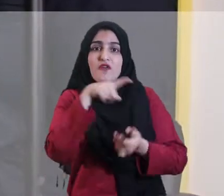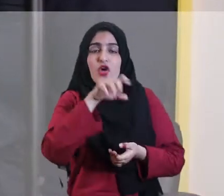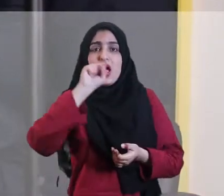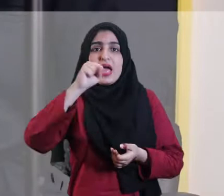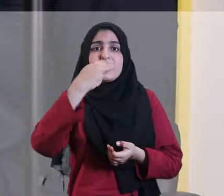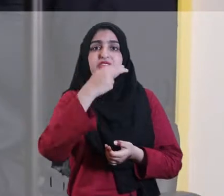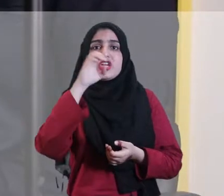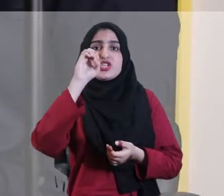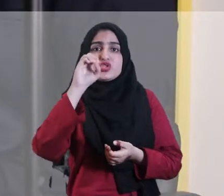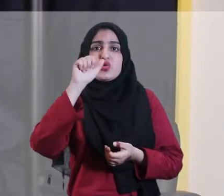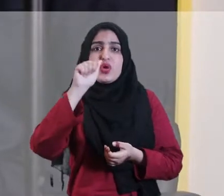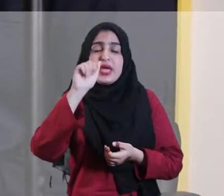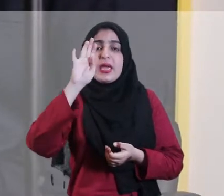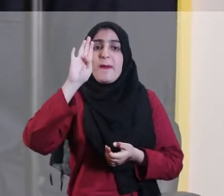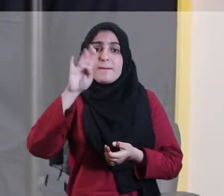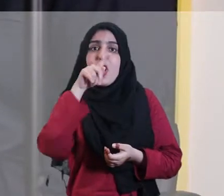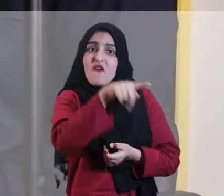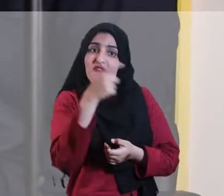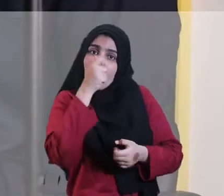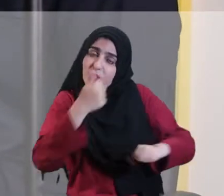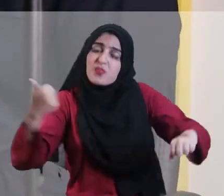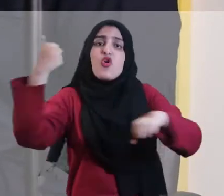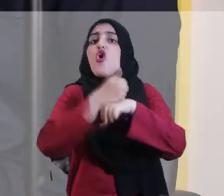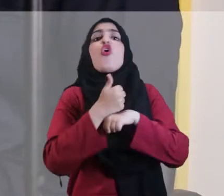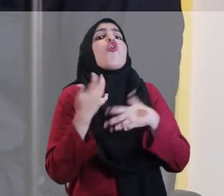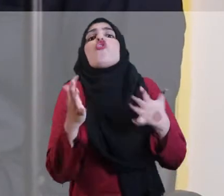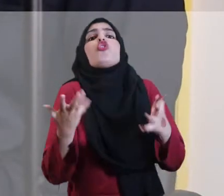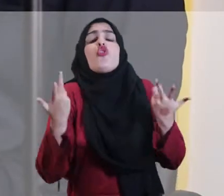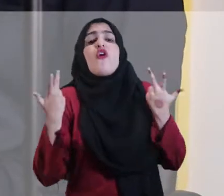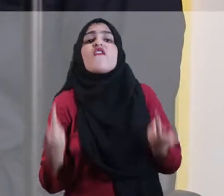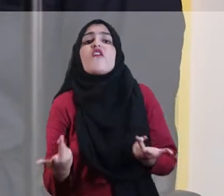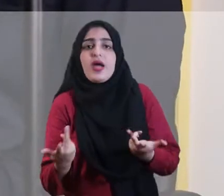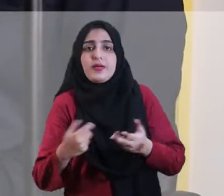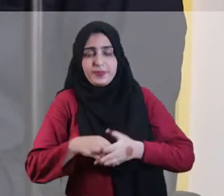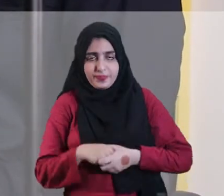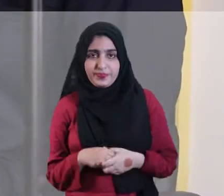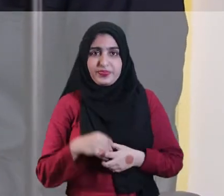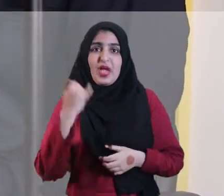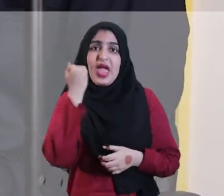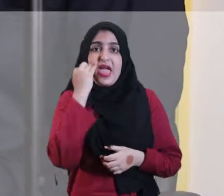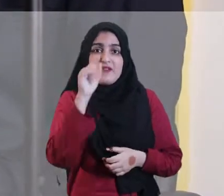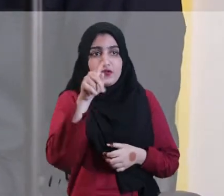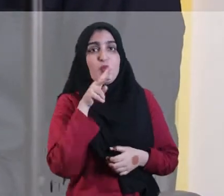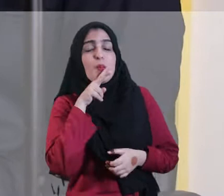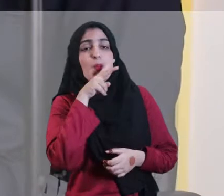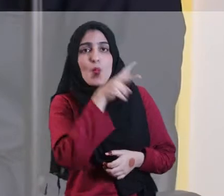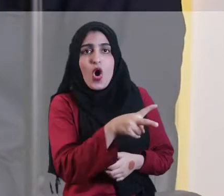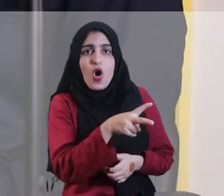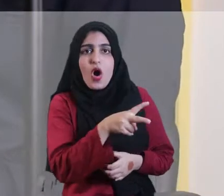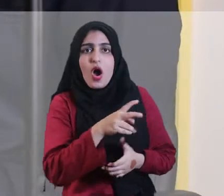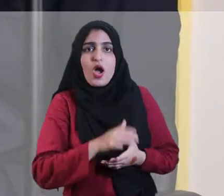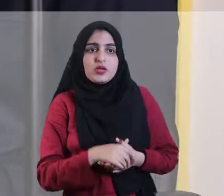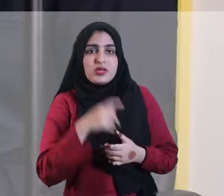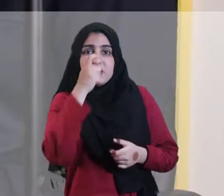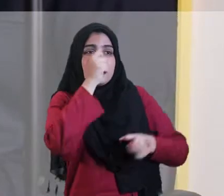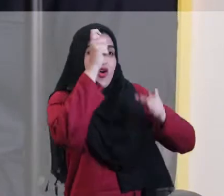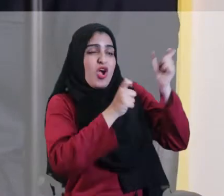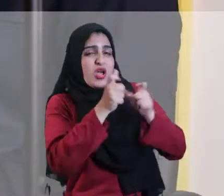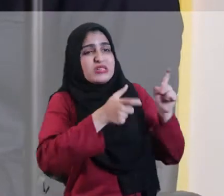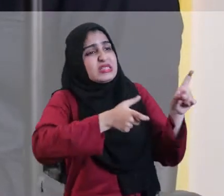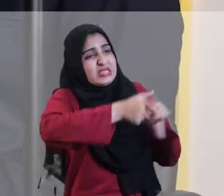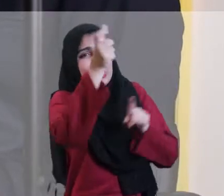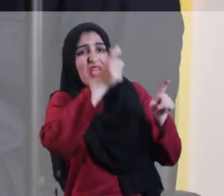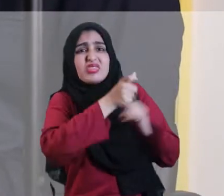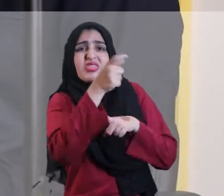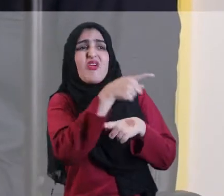मंसूर को क्यों नहीं आप रेमिडी बनाते पीटीवी है है क्योंकि आप अगर उनको कहेंगे कि वह उन लोगों को सारे कर दें